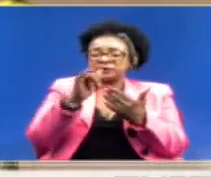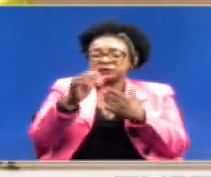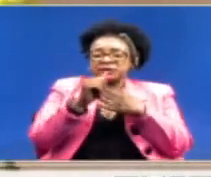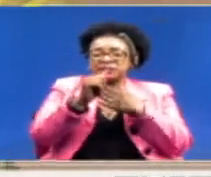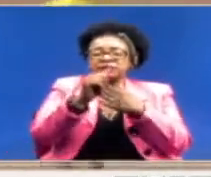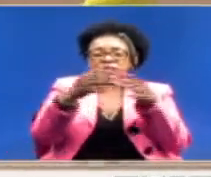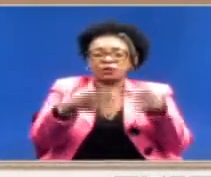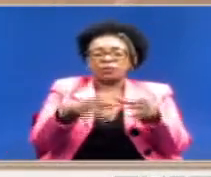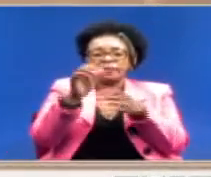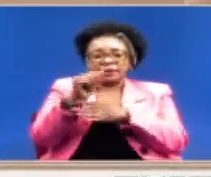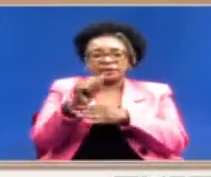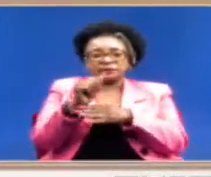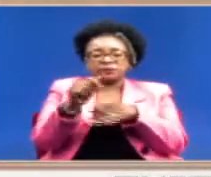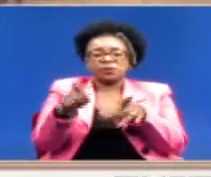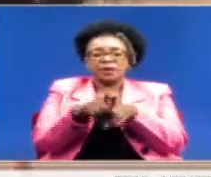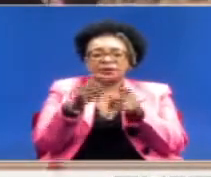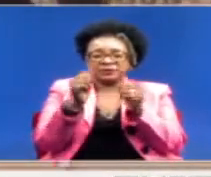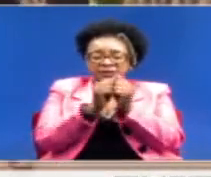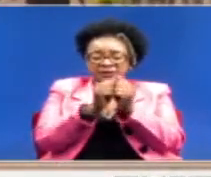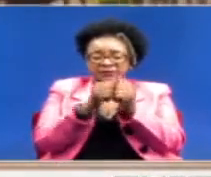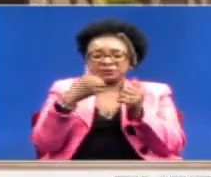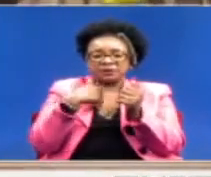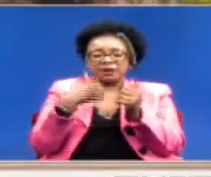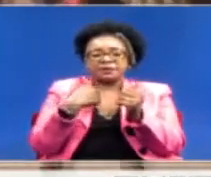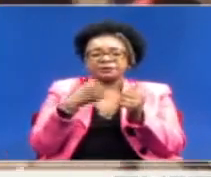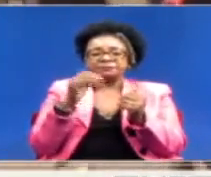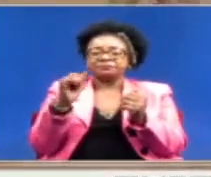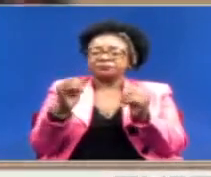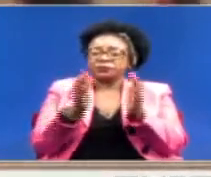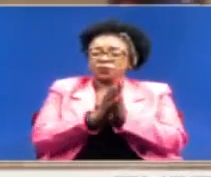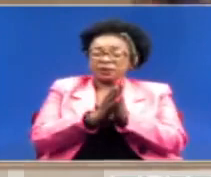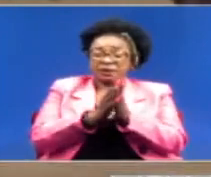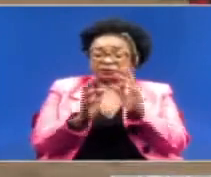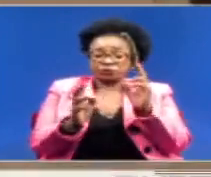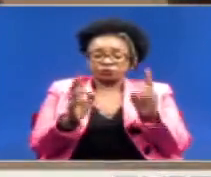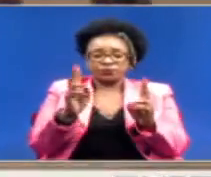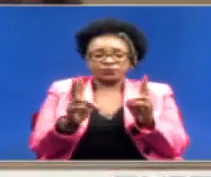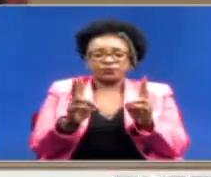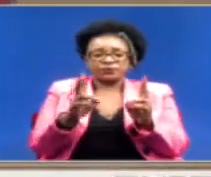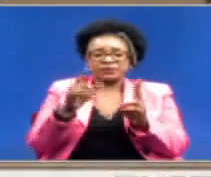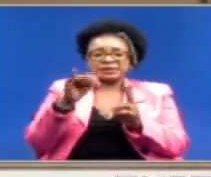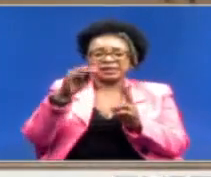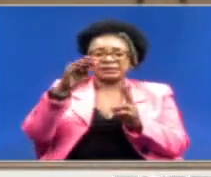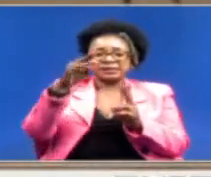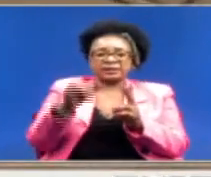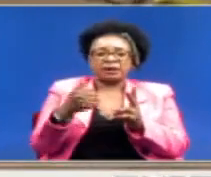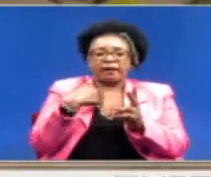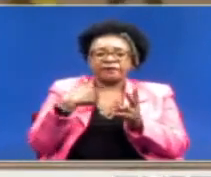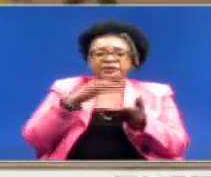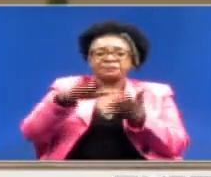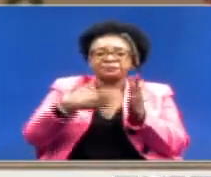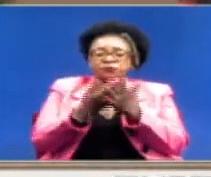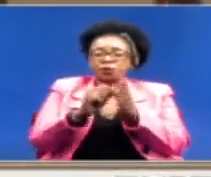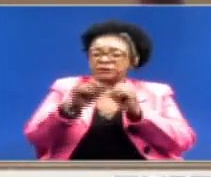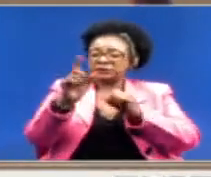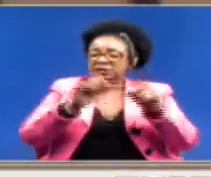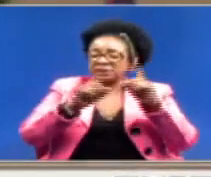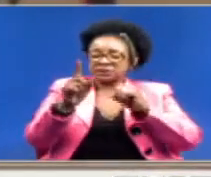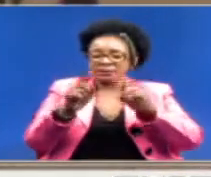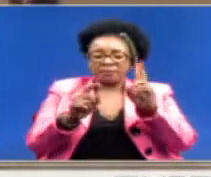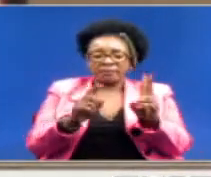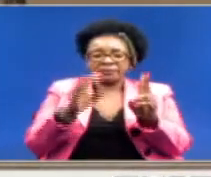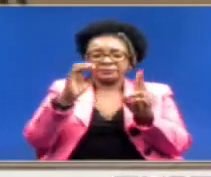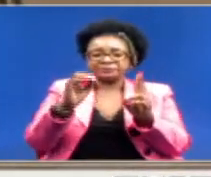alama 10 ilitoka sare ya mabao mawili na Hopewell. Celtic ilishinda All Stars magoli mawili kwa sufuri